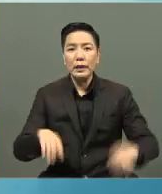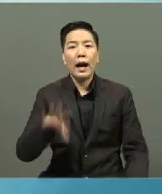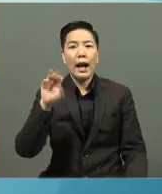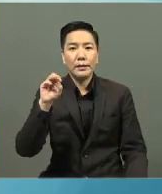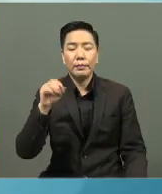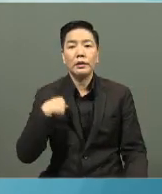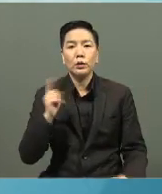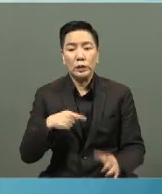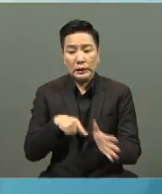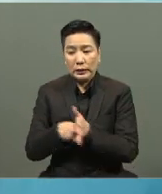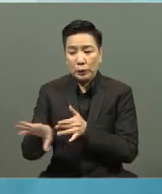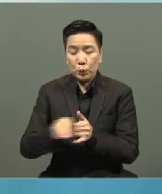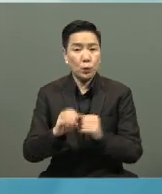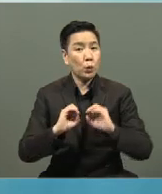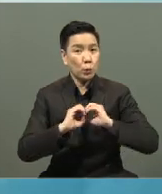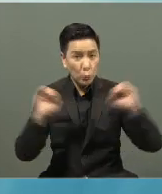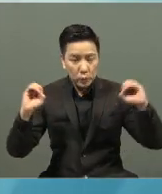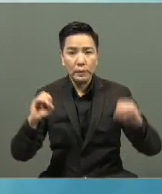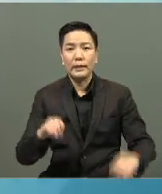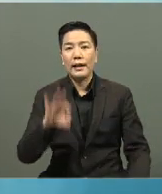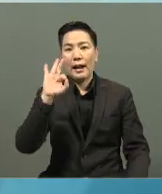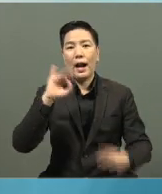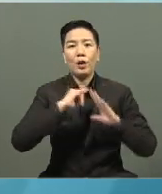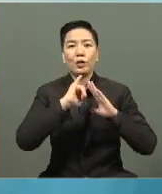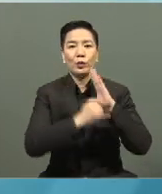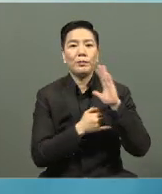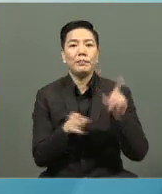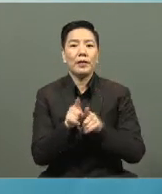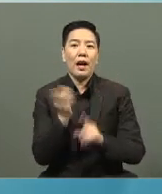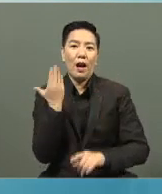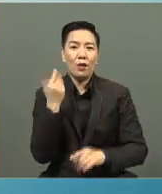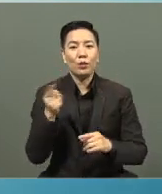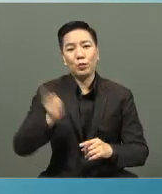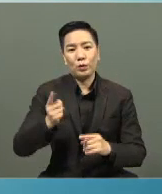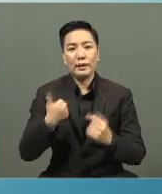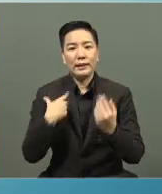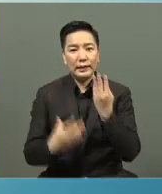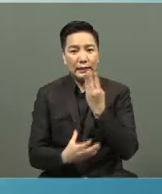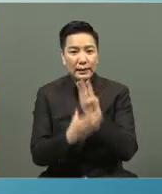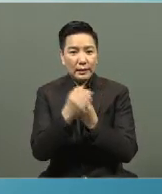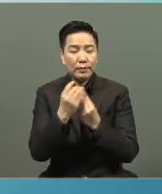แล้วนะครับแล้วก็ก็ไม่มีรายงานมาก่อนเลยก็ยังยืนยันอยู่ที่9จังหวัดเหมือนเดิมนะครับมาดูครับวิเคราะห์ใน2สัปดาห์ที่ผ่านมากับ